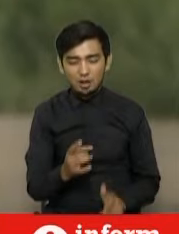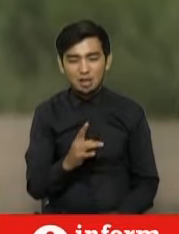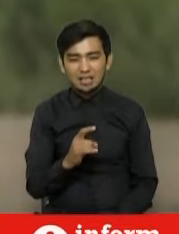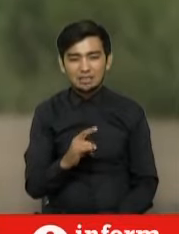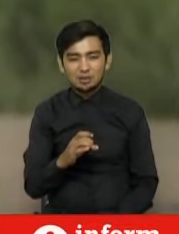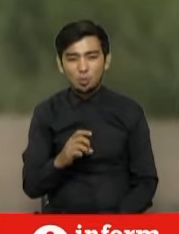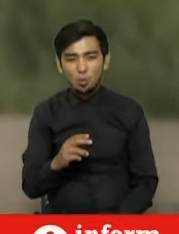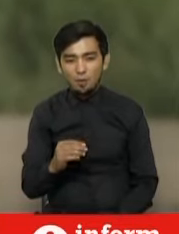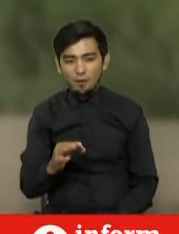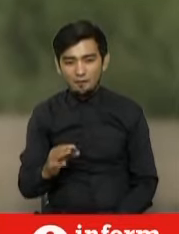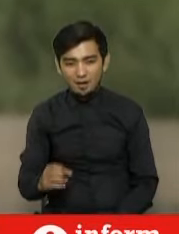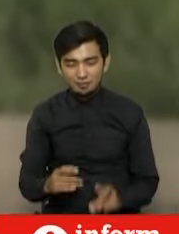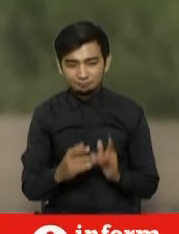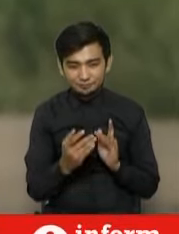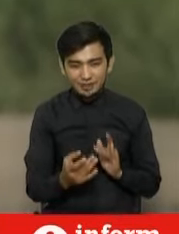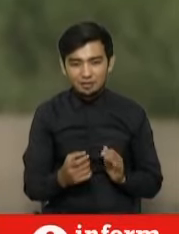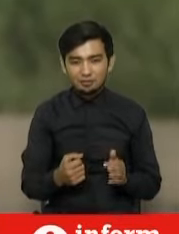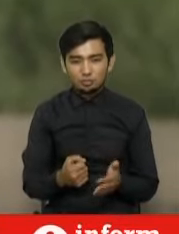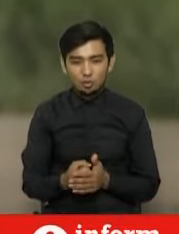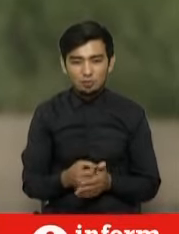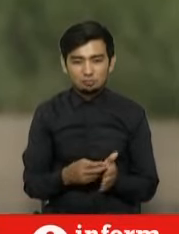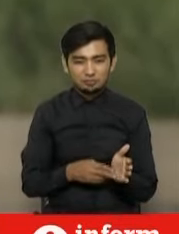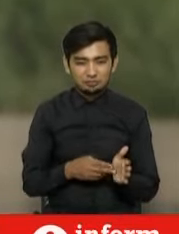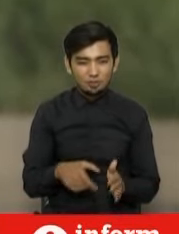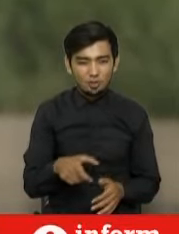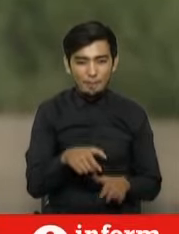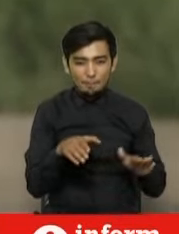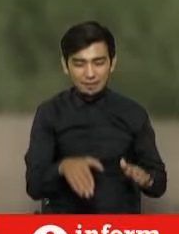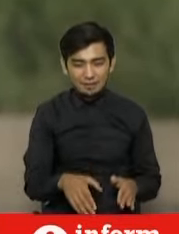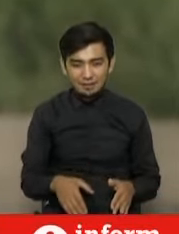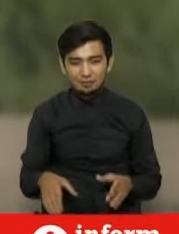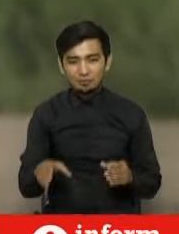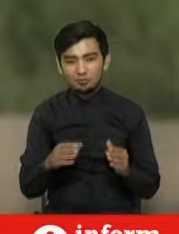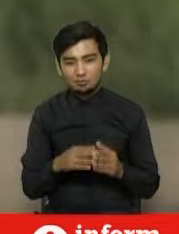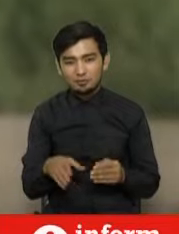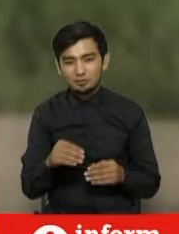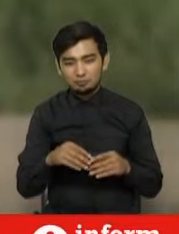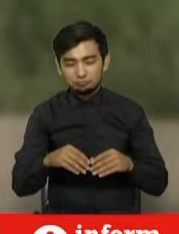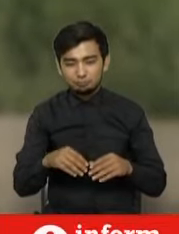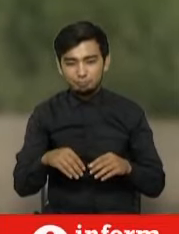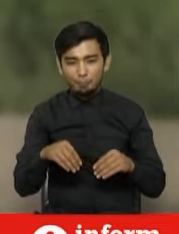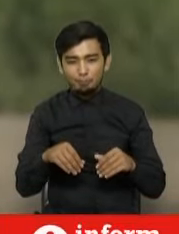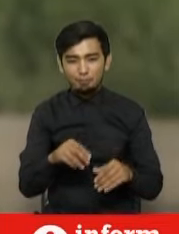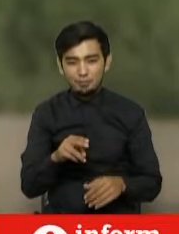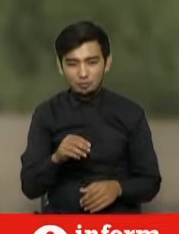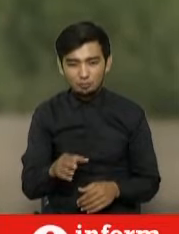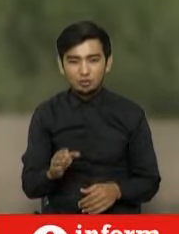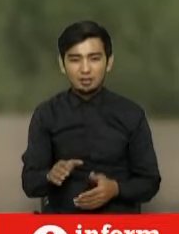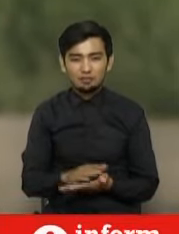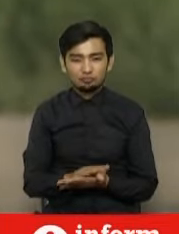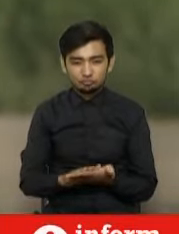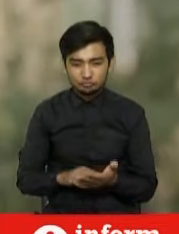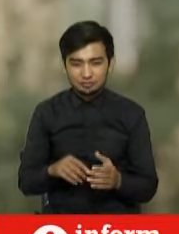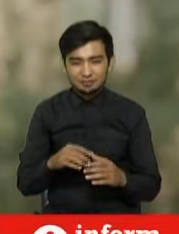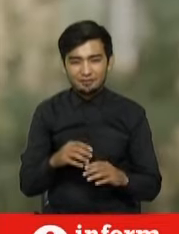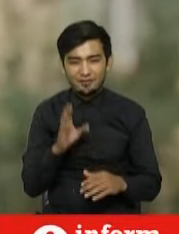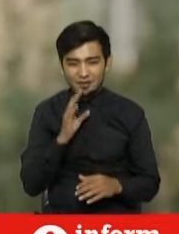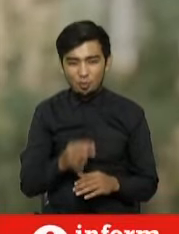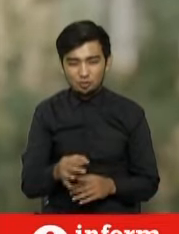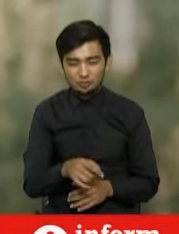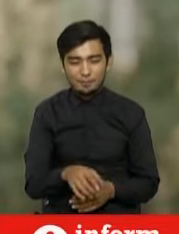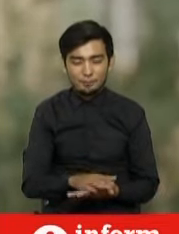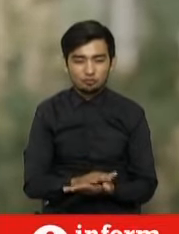көпірінен теміржолға дейінгі аймақтар үйінділер үйлетін болады. Сонымен қатар ішіндегі ағаштар, талдар сол алынатын болады.